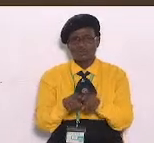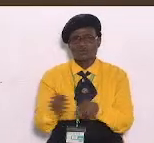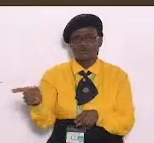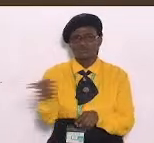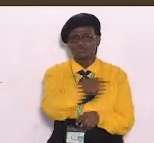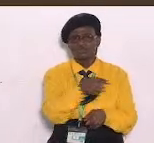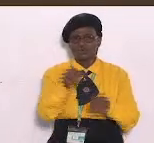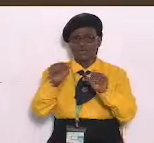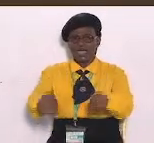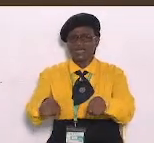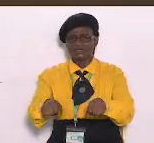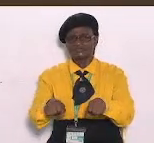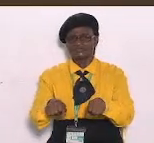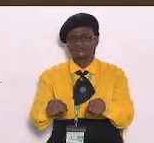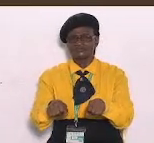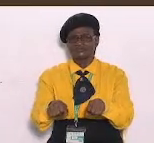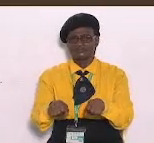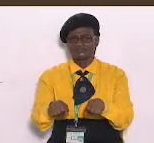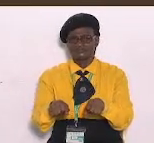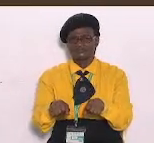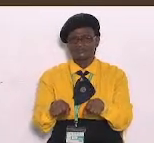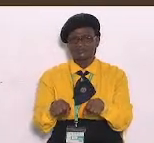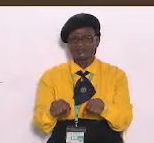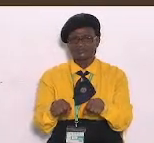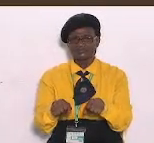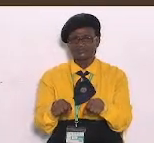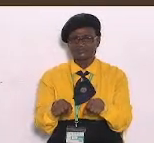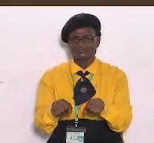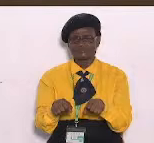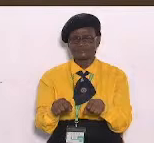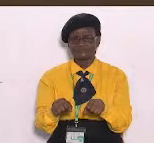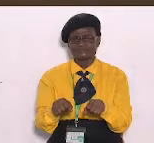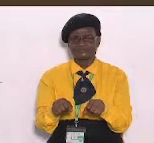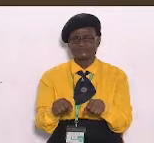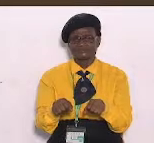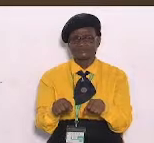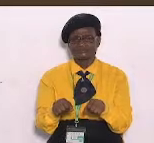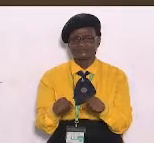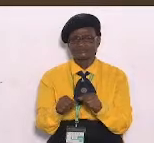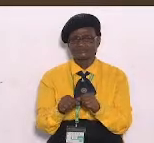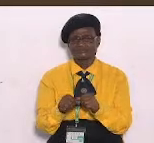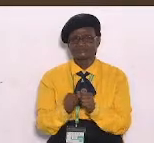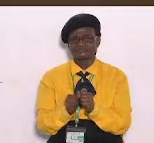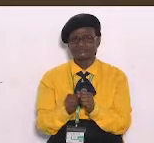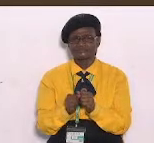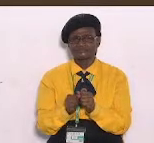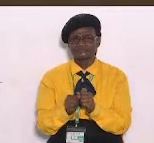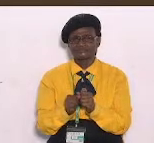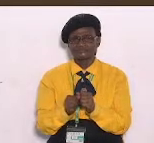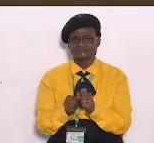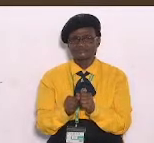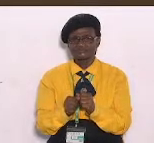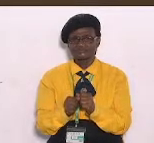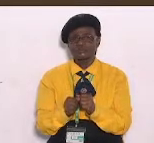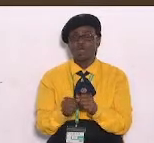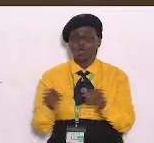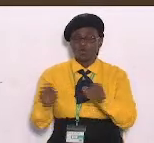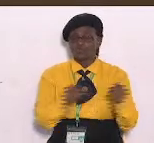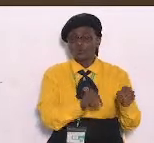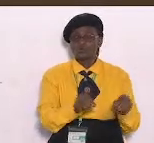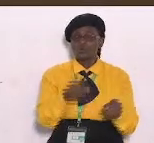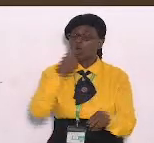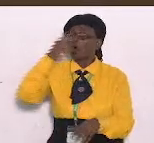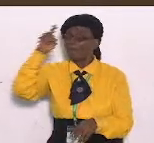main vous pouvez le commander vous